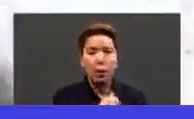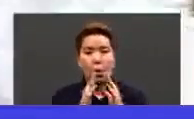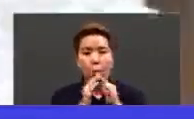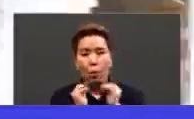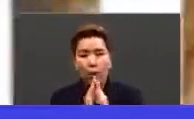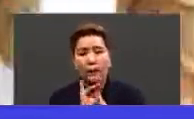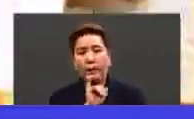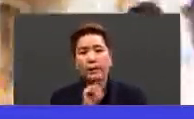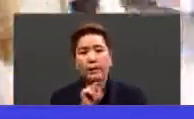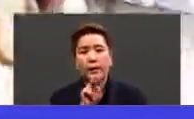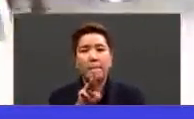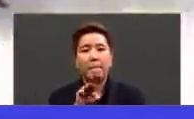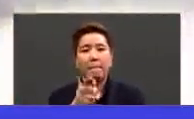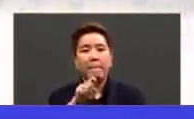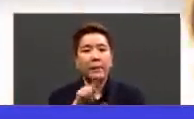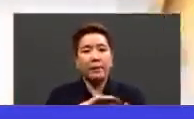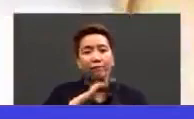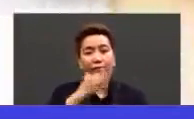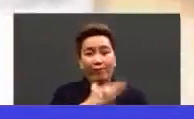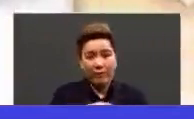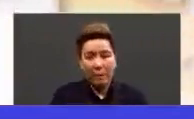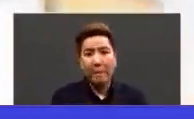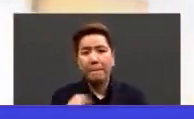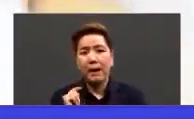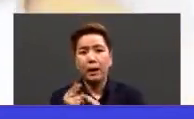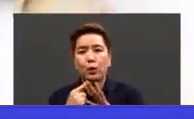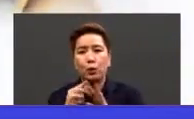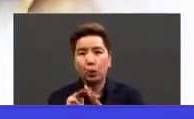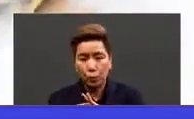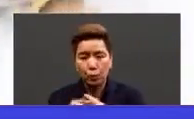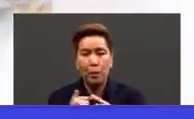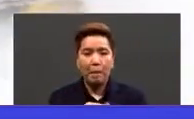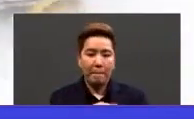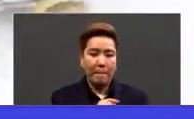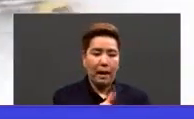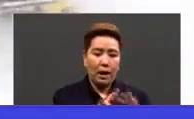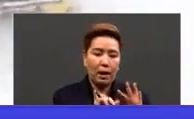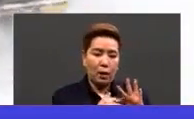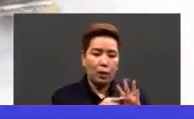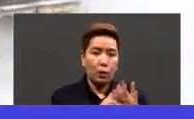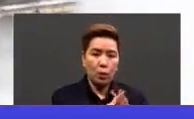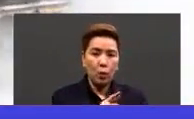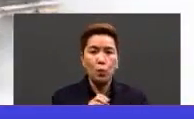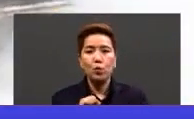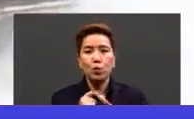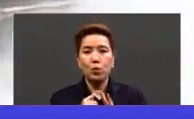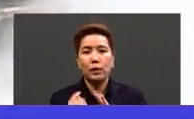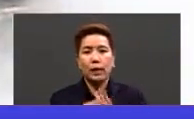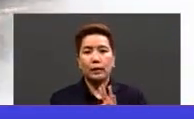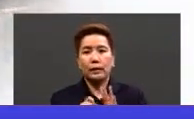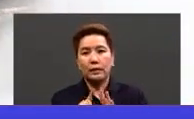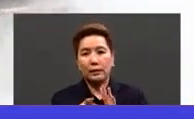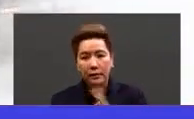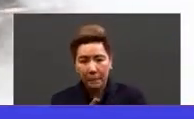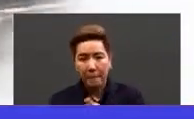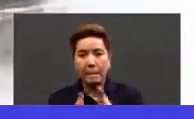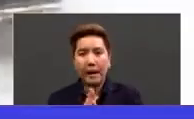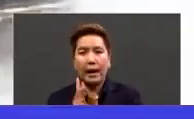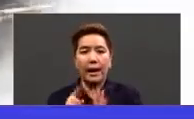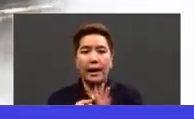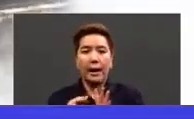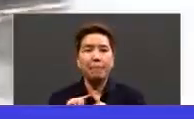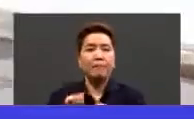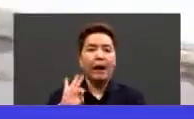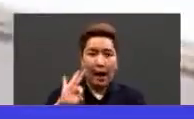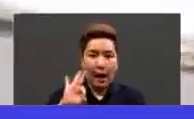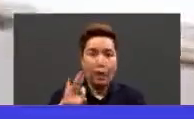เทศกาลวันอาสาฬหบูชาก็คือวันนี ้ และวันพรุ่งนี้อีกวันหนึ่งเป็นวันเข้าพรรษาด้วยปีนี้เนี่ยมีการนำเ